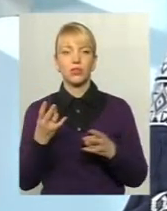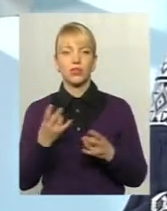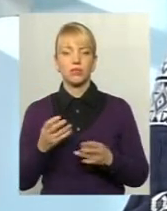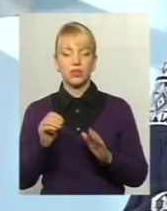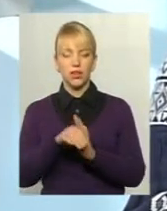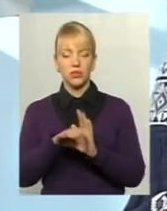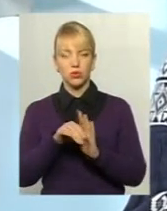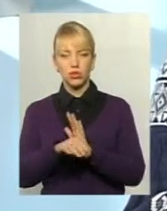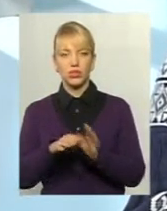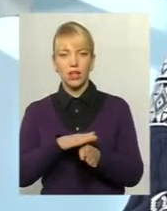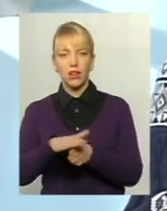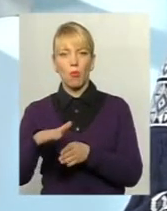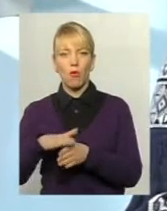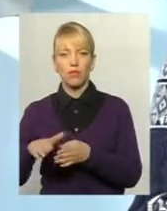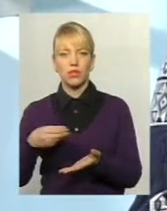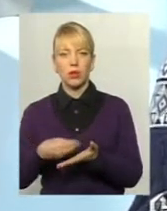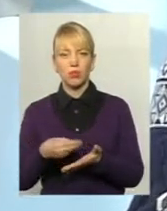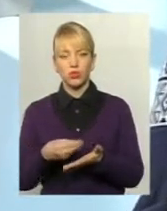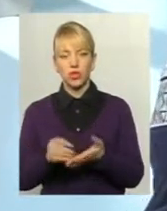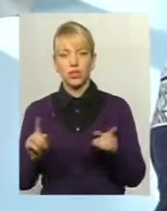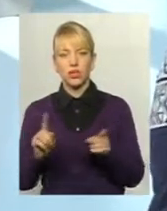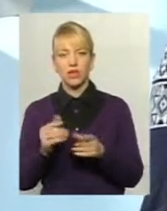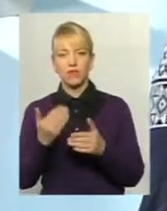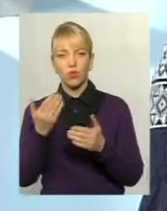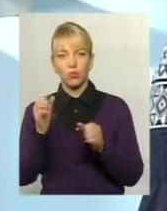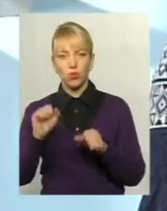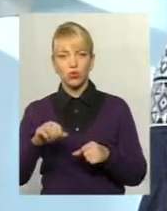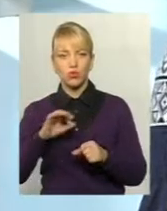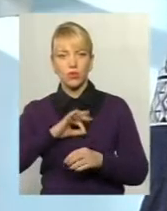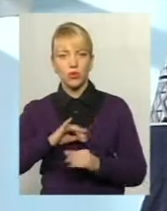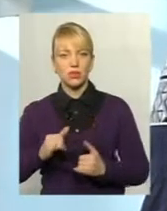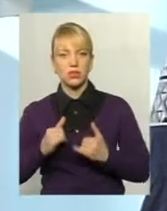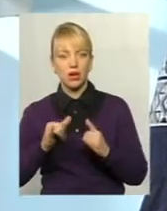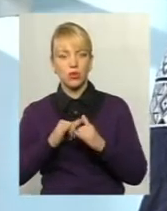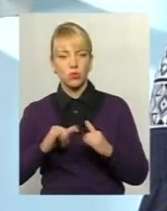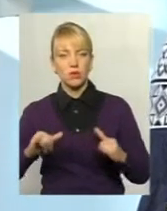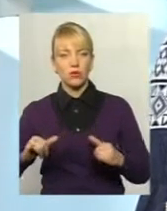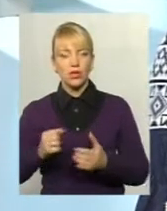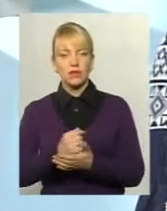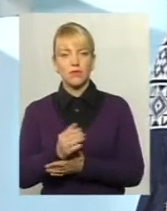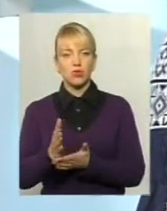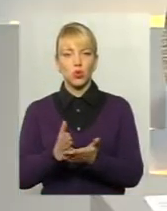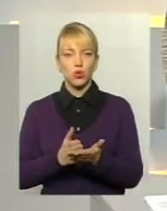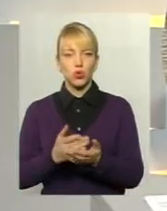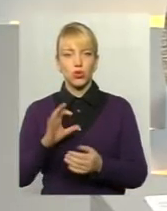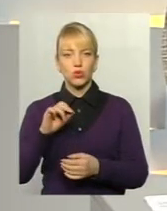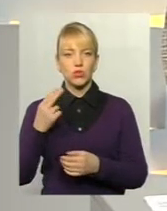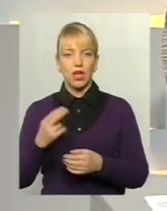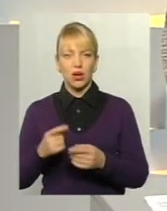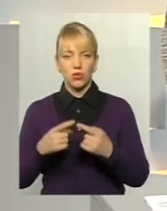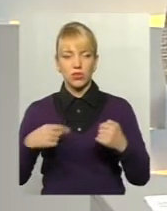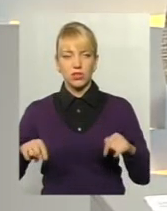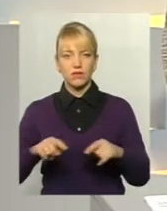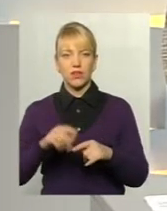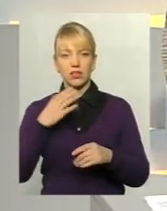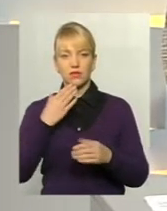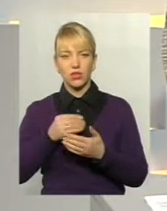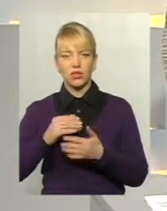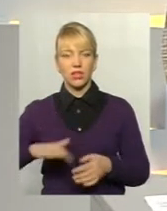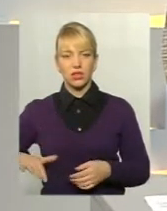наповнення бюджетів, які вони зможуть використати для розвитку інфраструктури, соціальної сфери своїх територій.